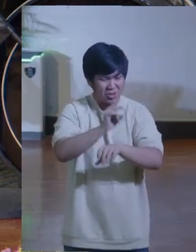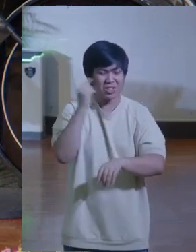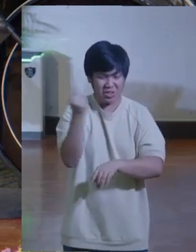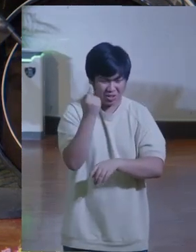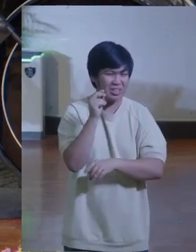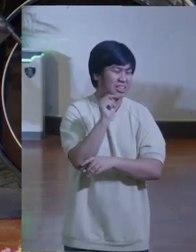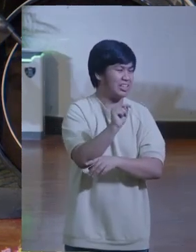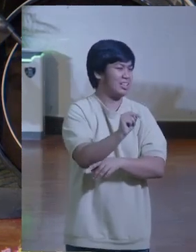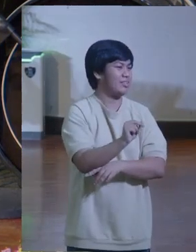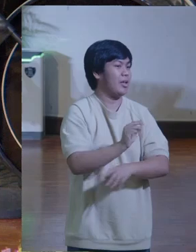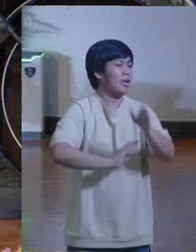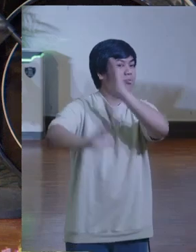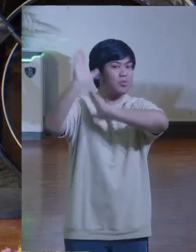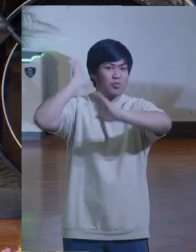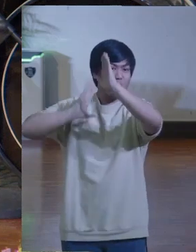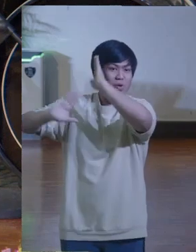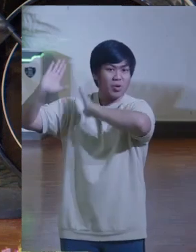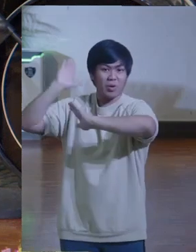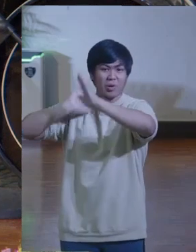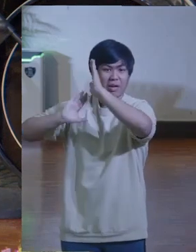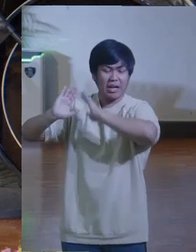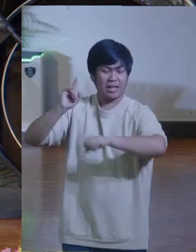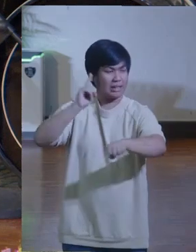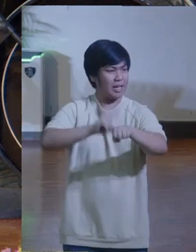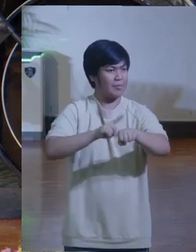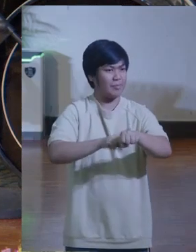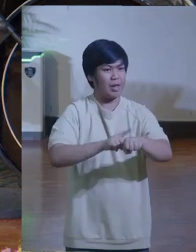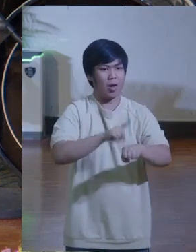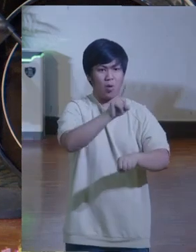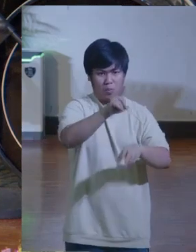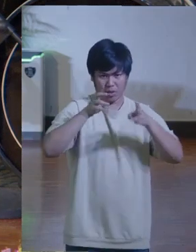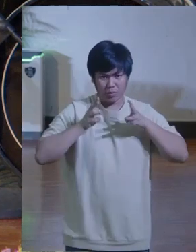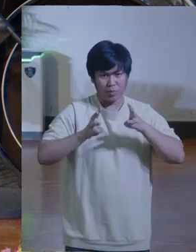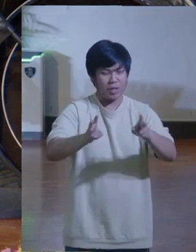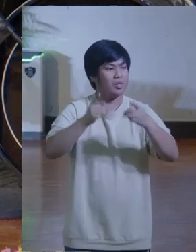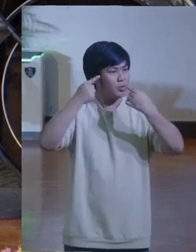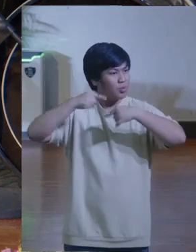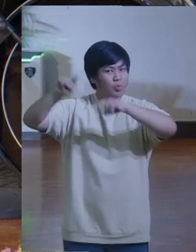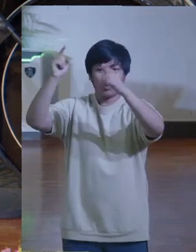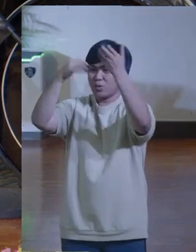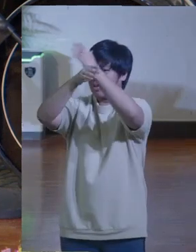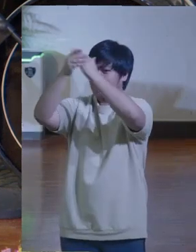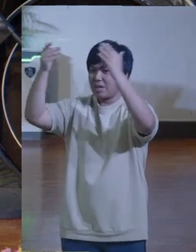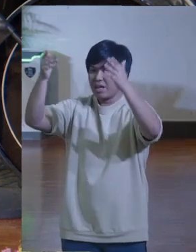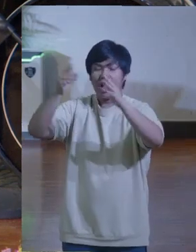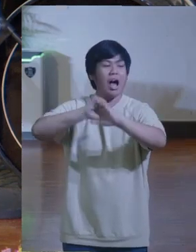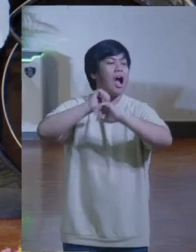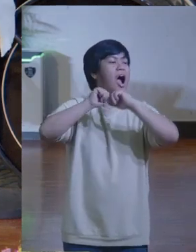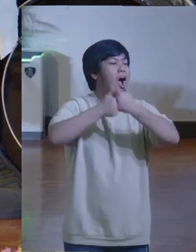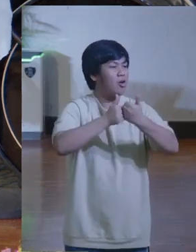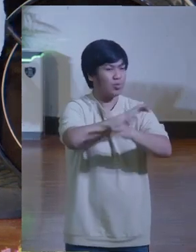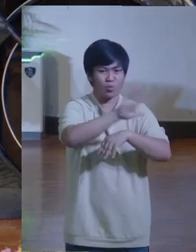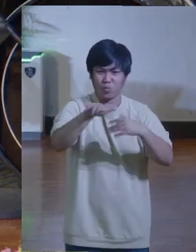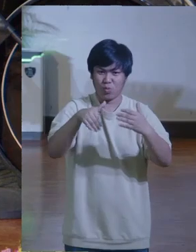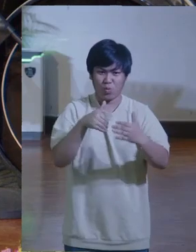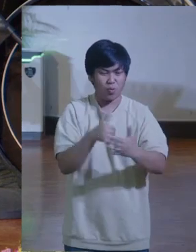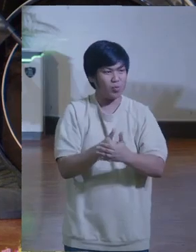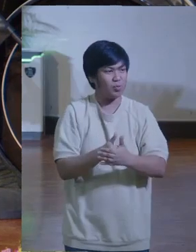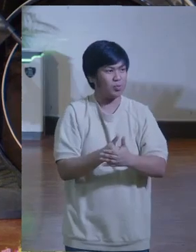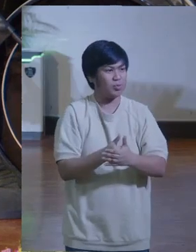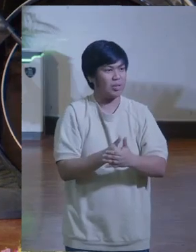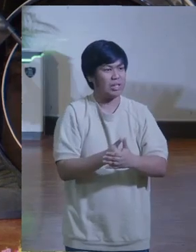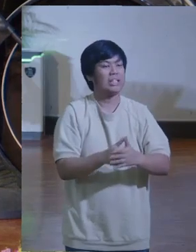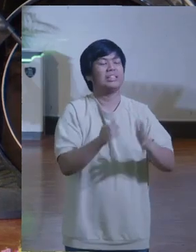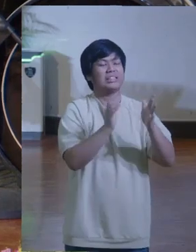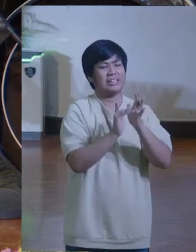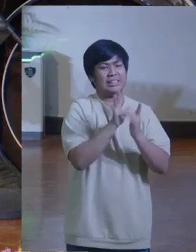medieval times, no Middle Ages, ang tanging paraan upang makamit ng mga taong lahat ng ito, Christ